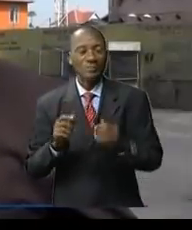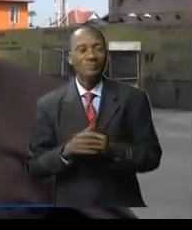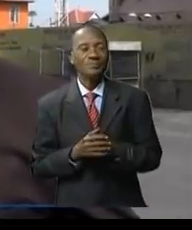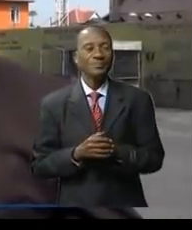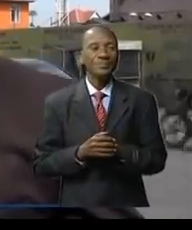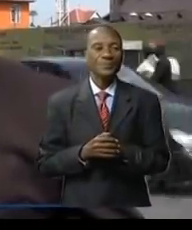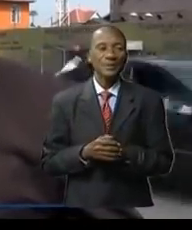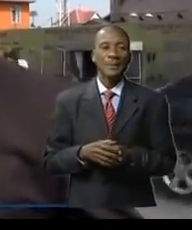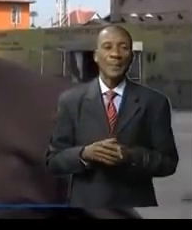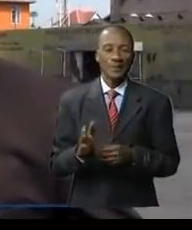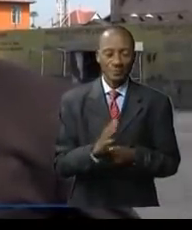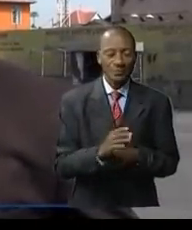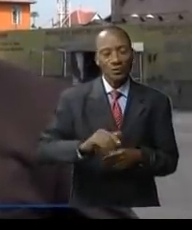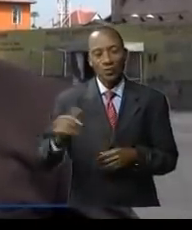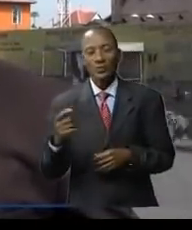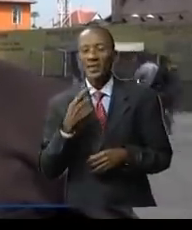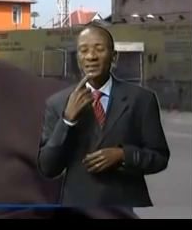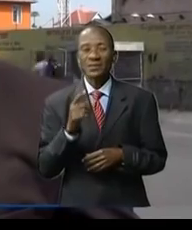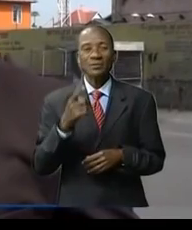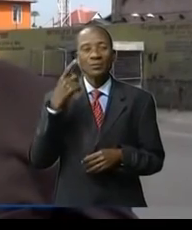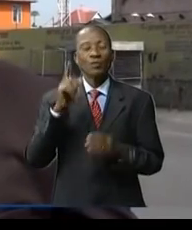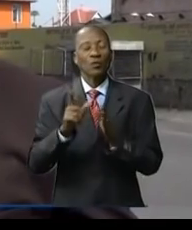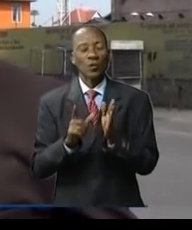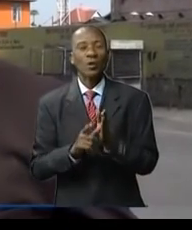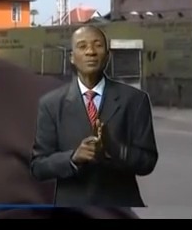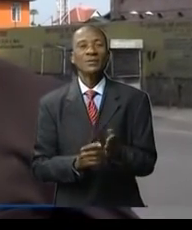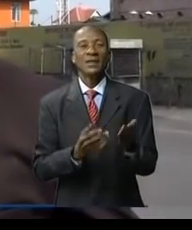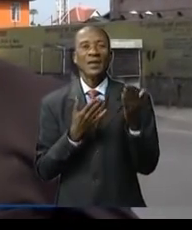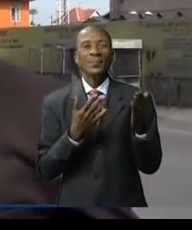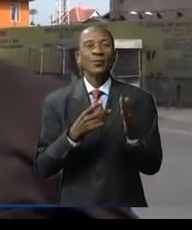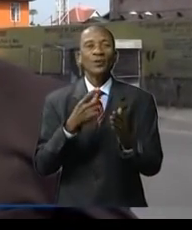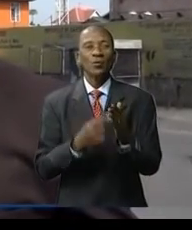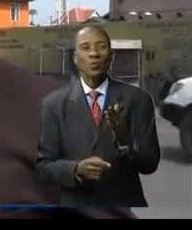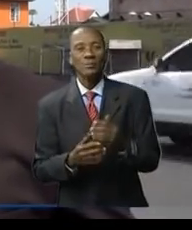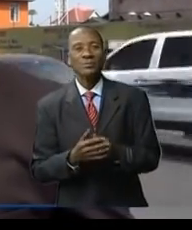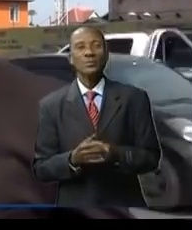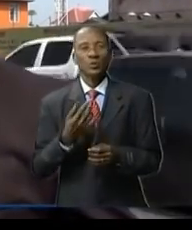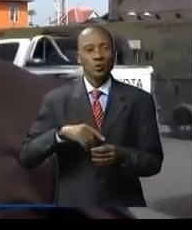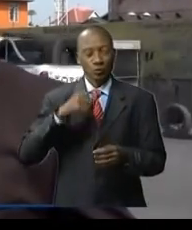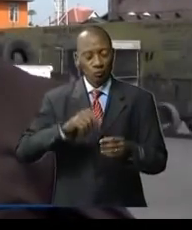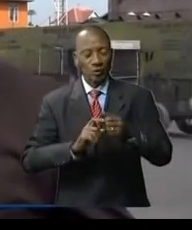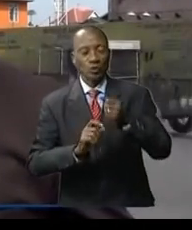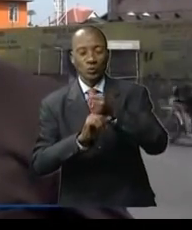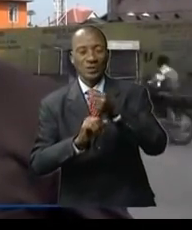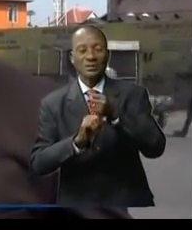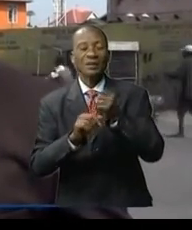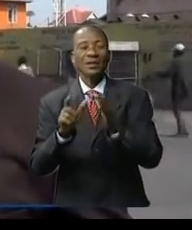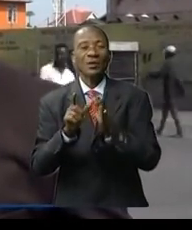loi, elle est très importante et nous ne pouvons que la soutenir puisque